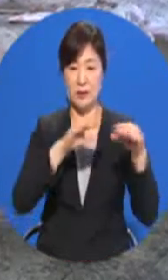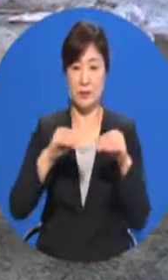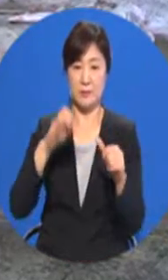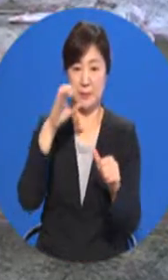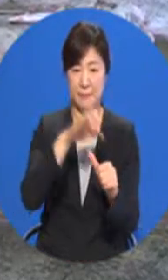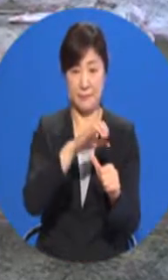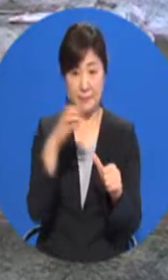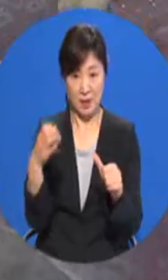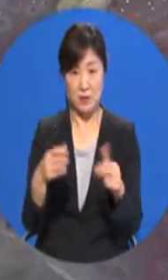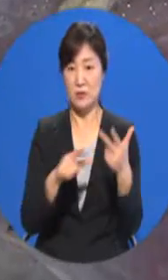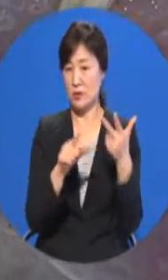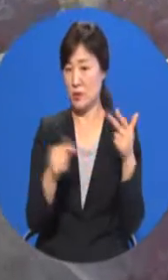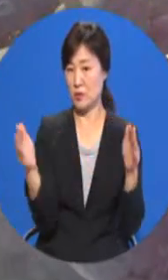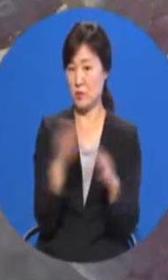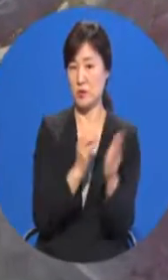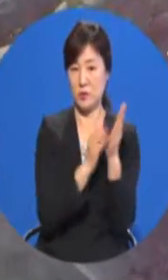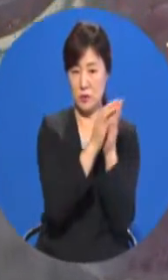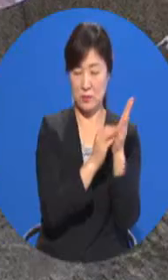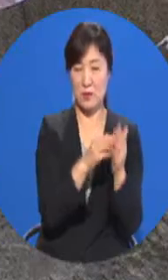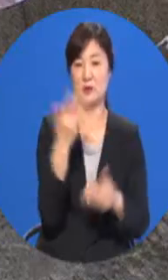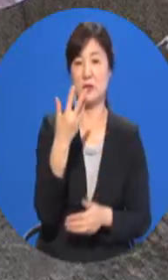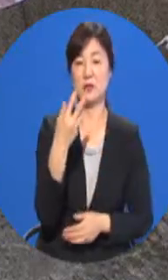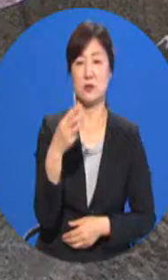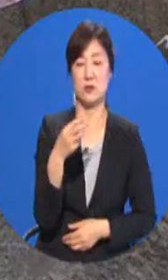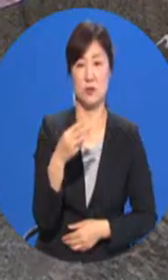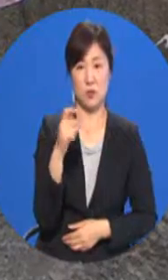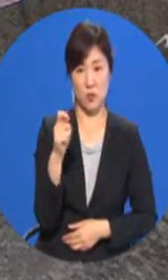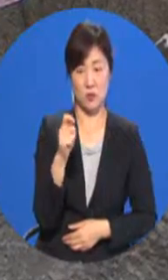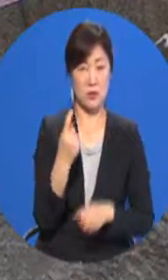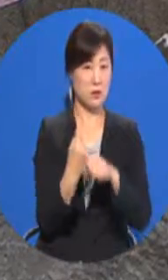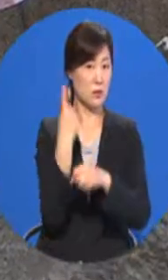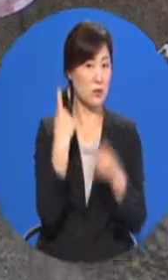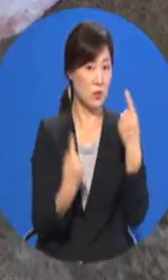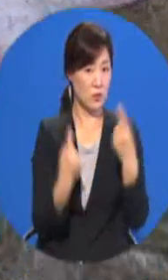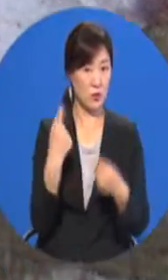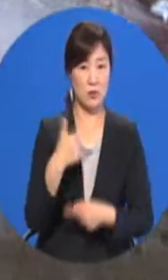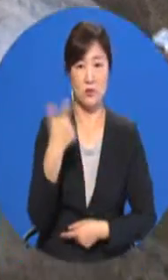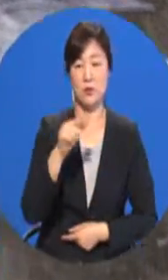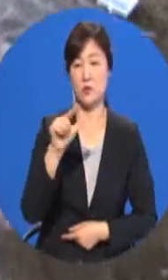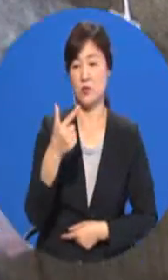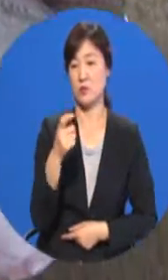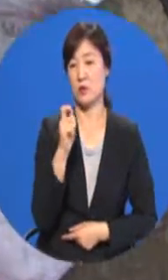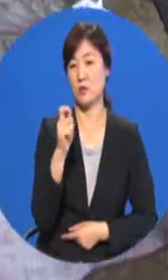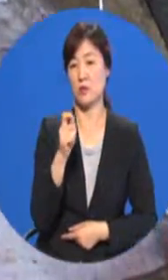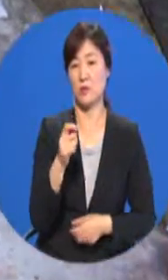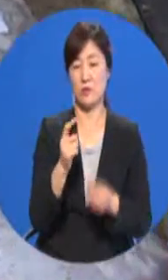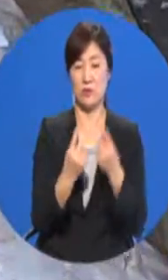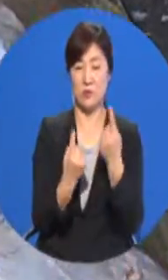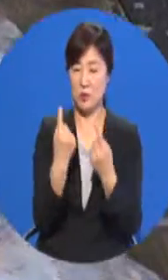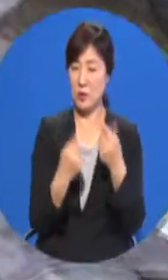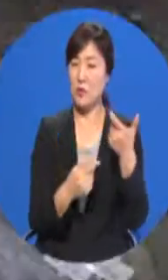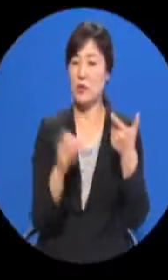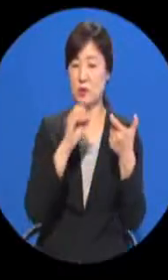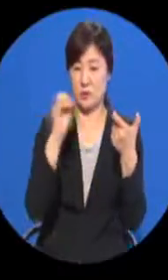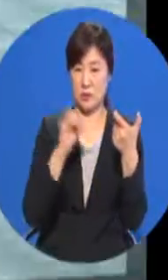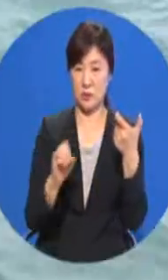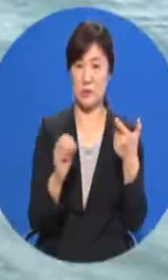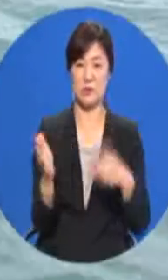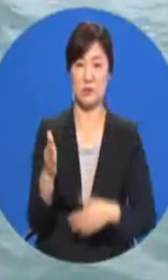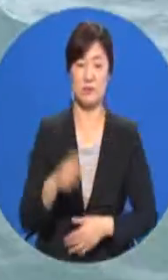7월부터 지금까지 위판량은 4천여 톤, 지난해 같은 기간 6,600톤에 비해 60%를 조금 웃도는